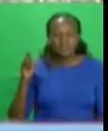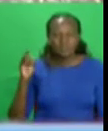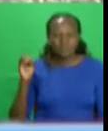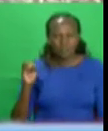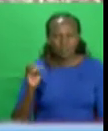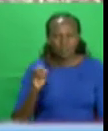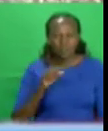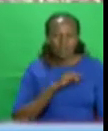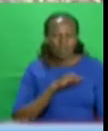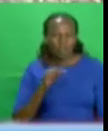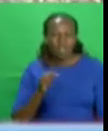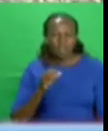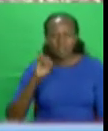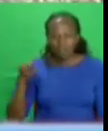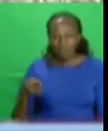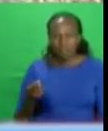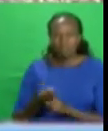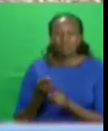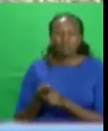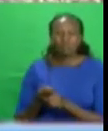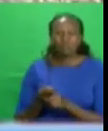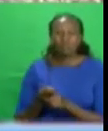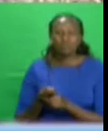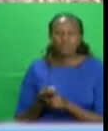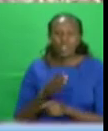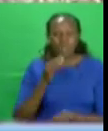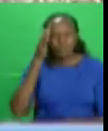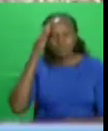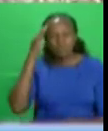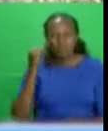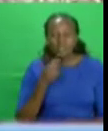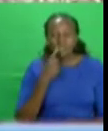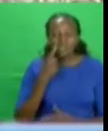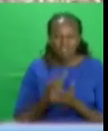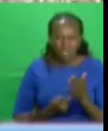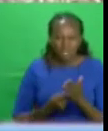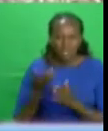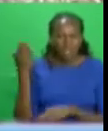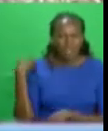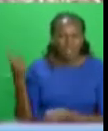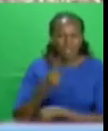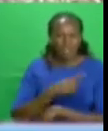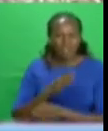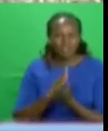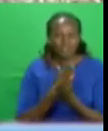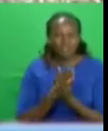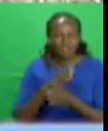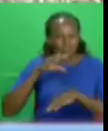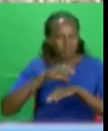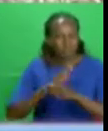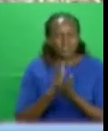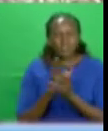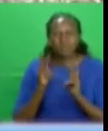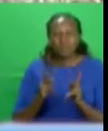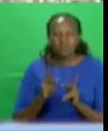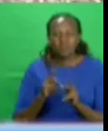man. Remember, all Nkaisery should be fired. And you know why I say this? The other day I found some people talking, including some